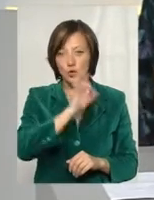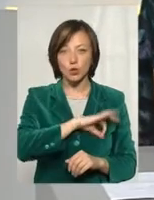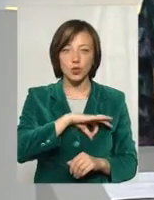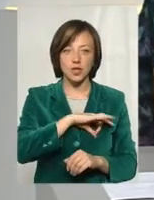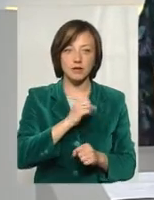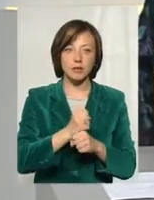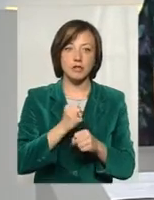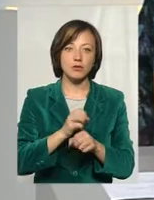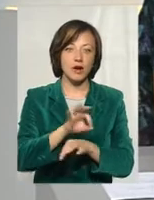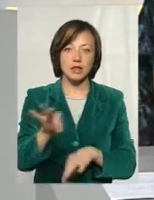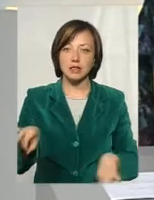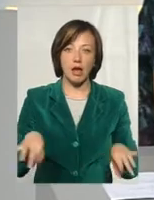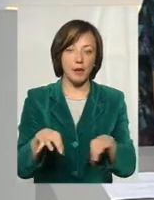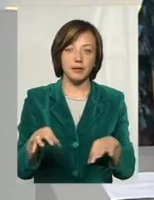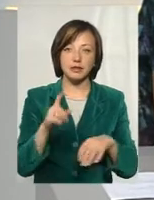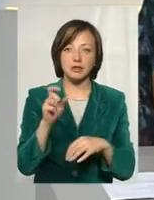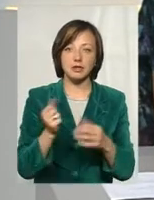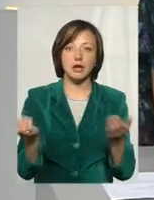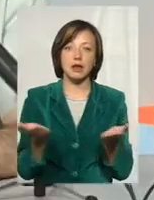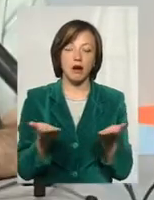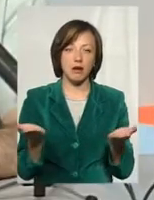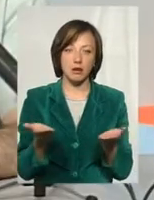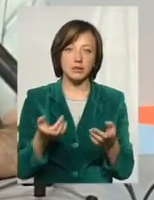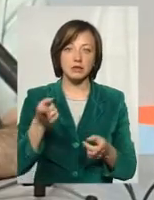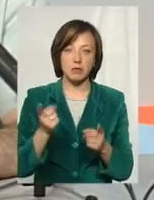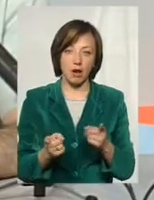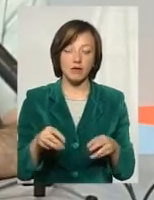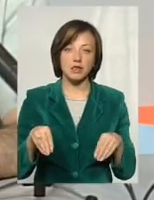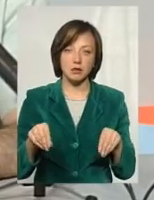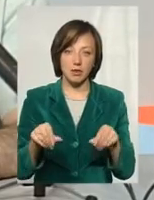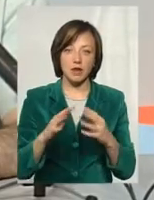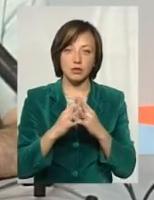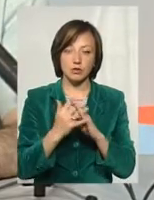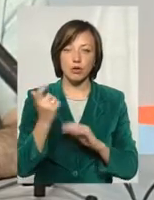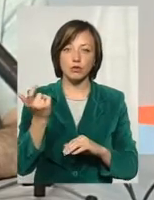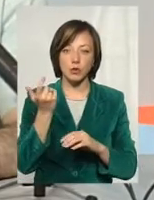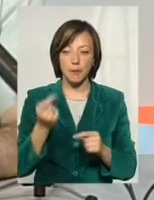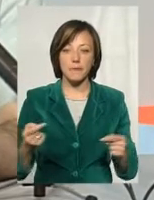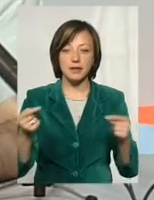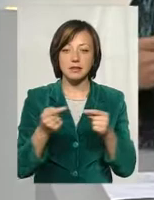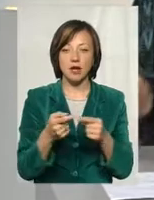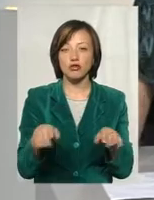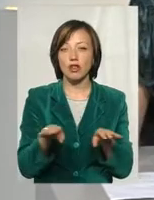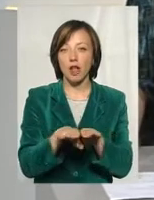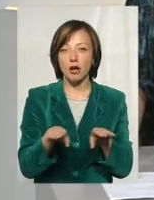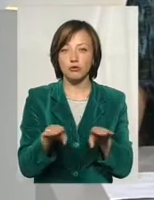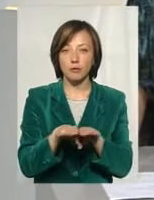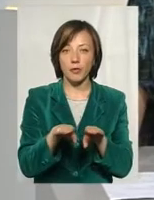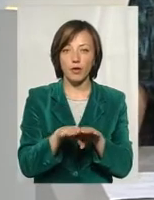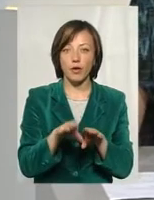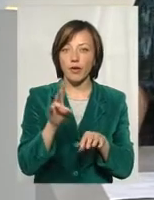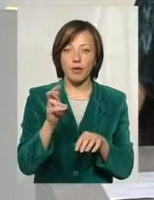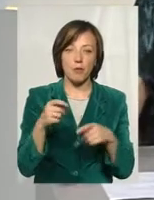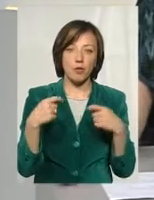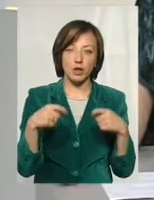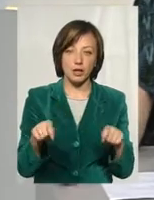відпрацювали цілі схеми, за якими справді земля сільськогосподарського призначення, яка начебто не